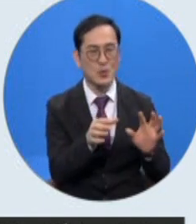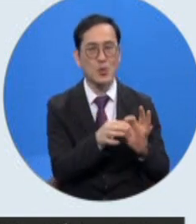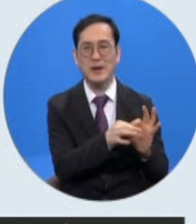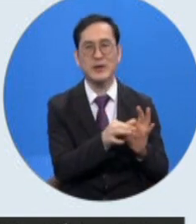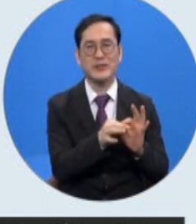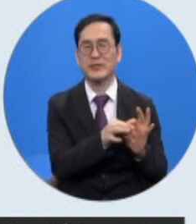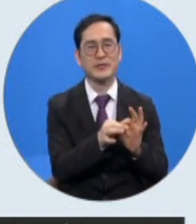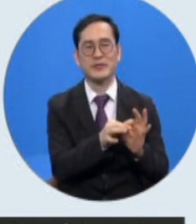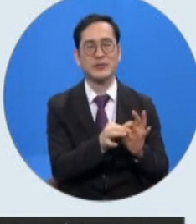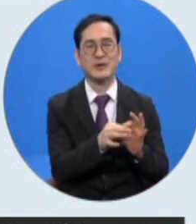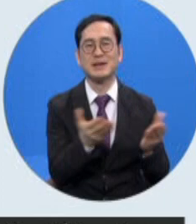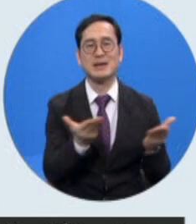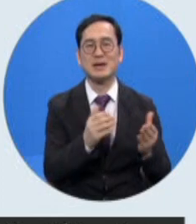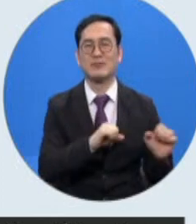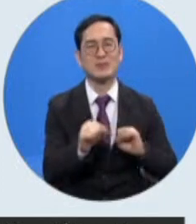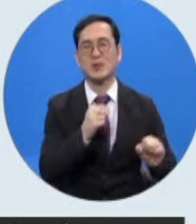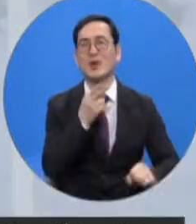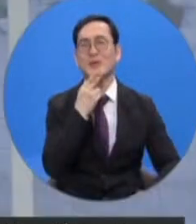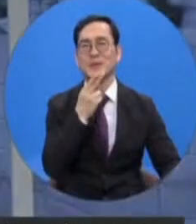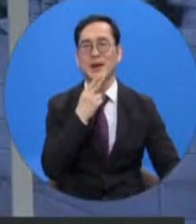밝혔습니다.